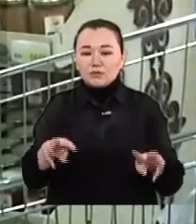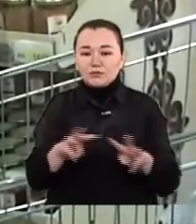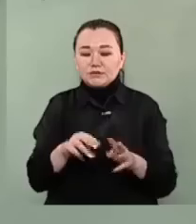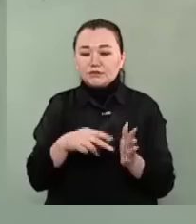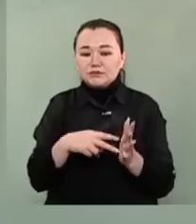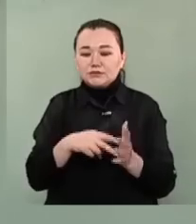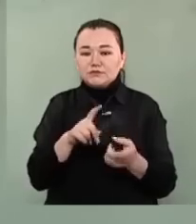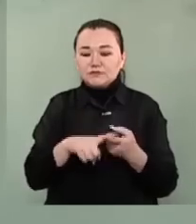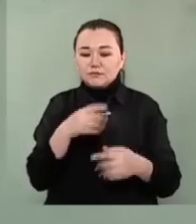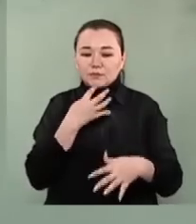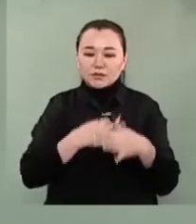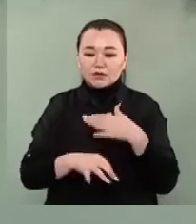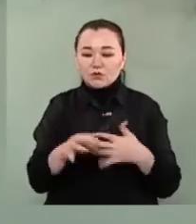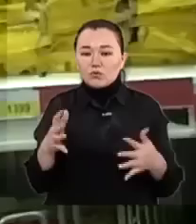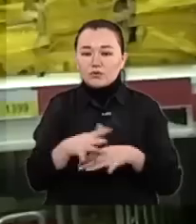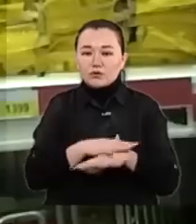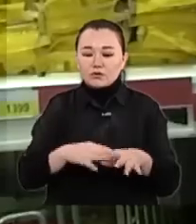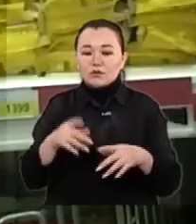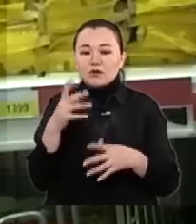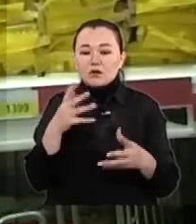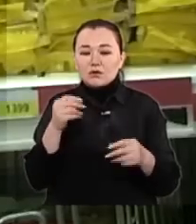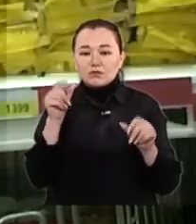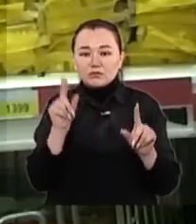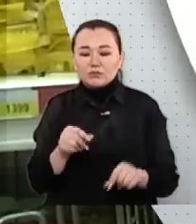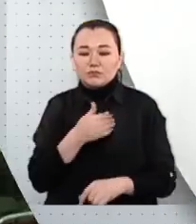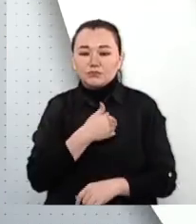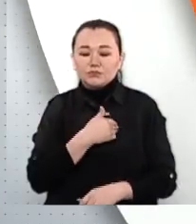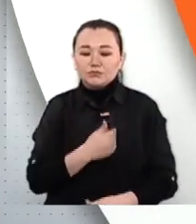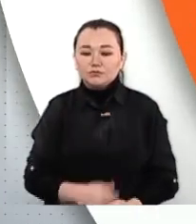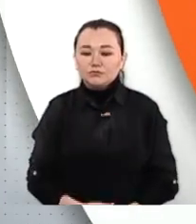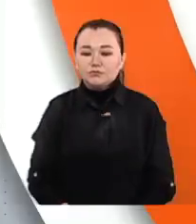bağağa qatısı bolжамы кандай? Халык кай товарлардын куну түскөнүн калайды?